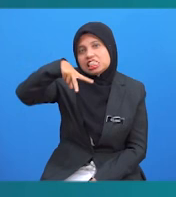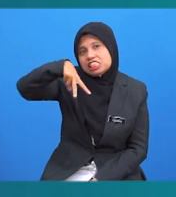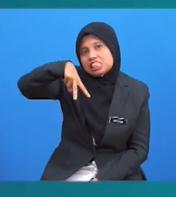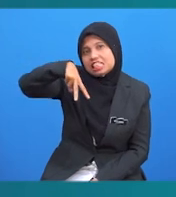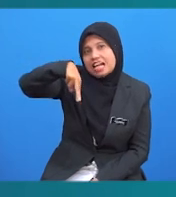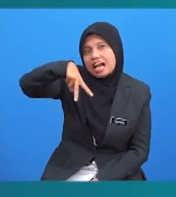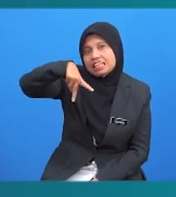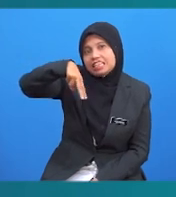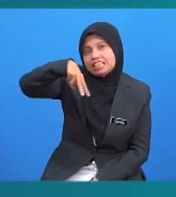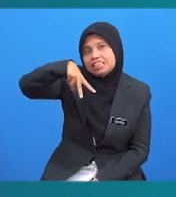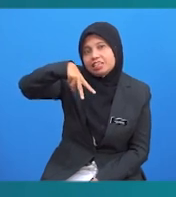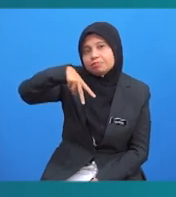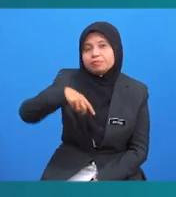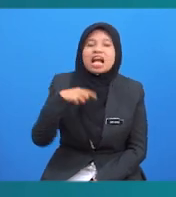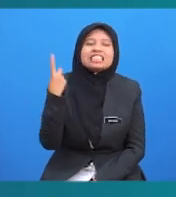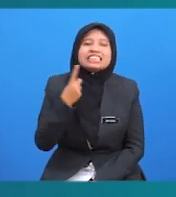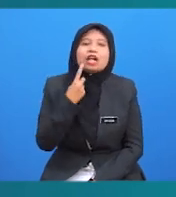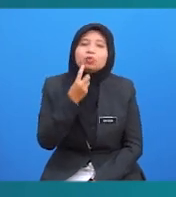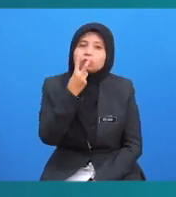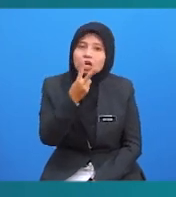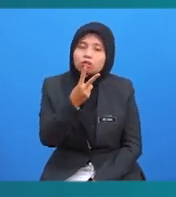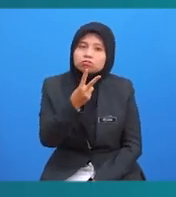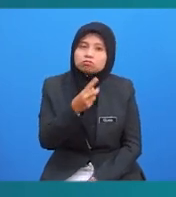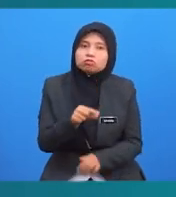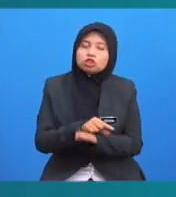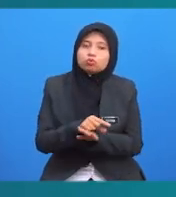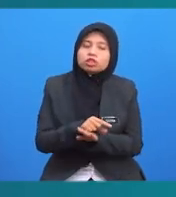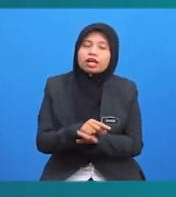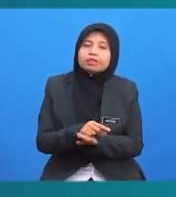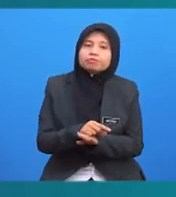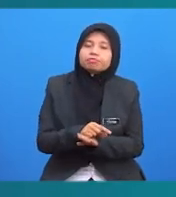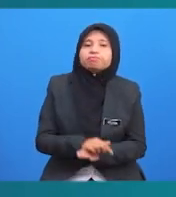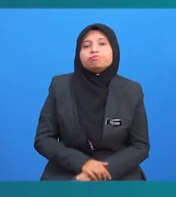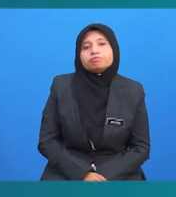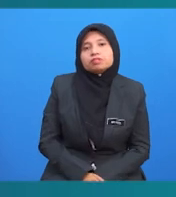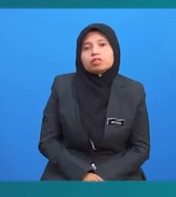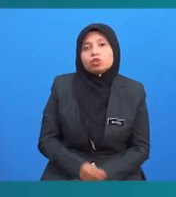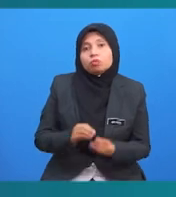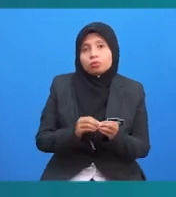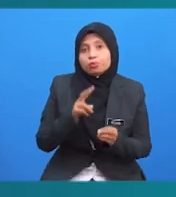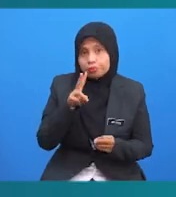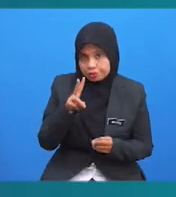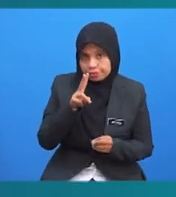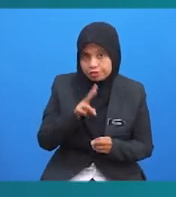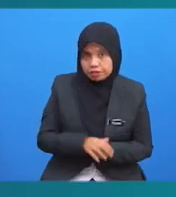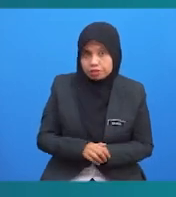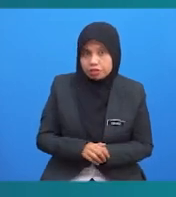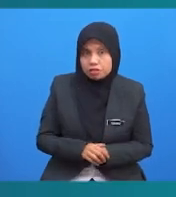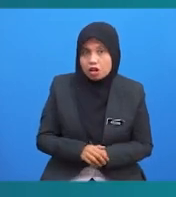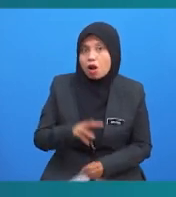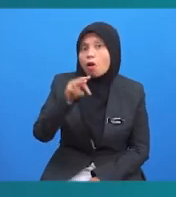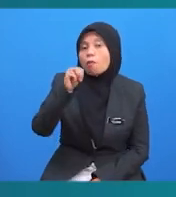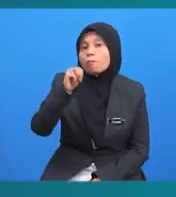ini sering kali kita dapat lihat digunakan oleh juru gambar. Yang kedua adalah